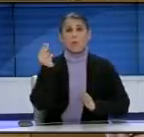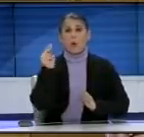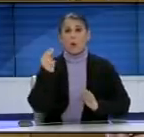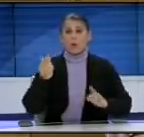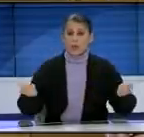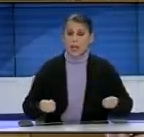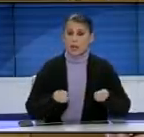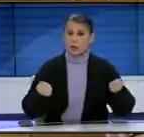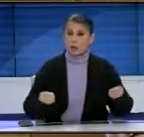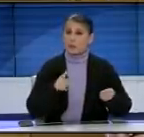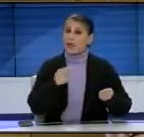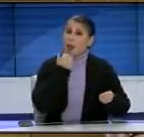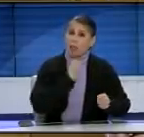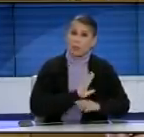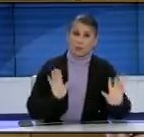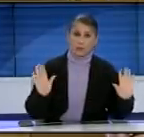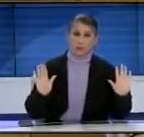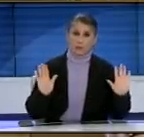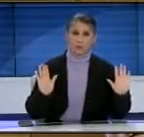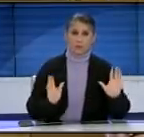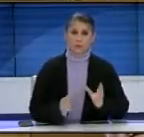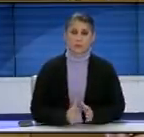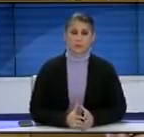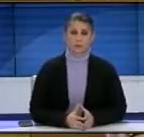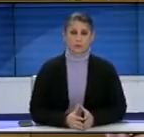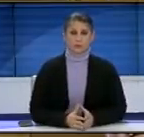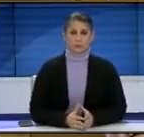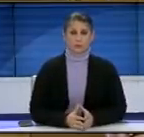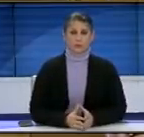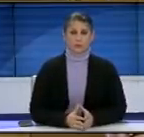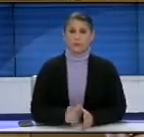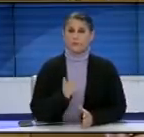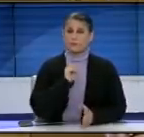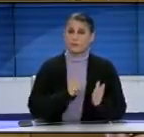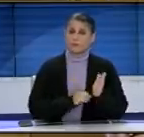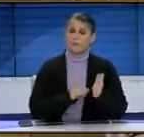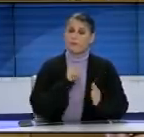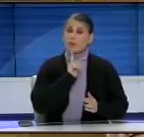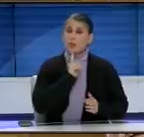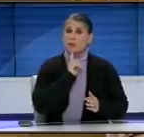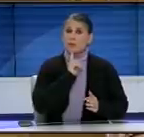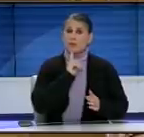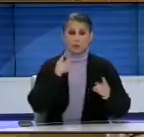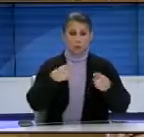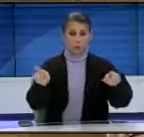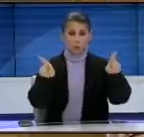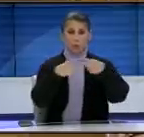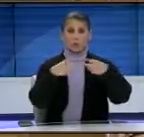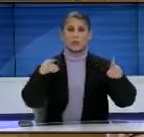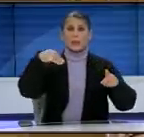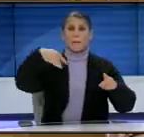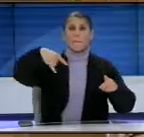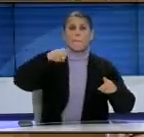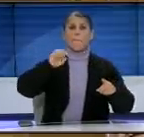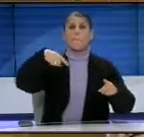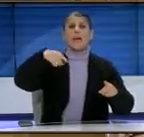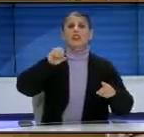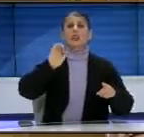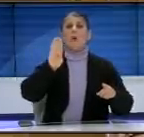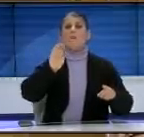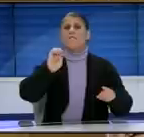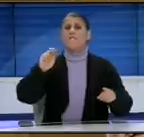έργων είναι λάθος. Όπως δεν απαγορεύτηκε ποτέ ο Μπετόβεν την ώρα της